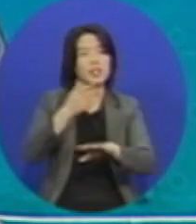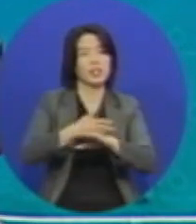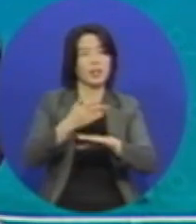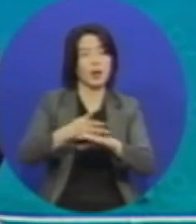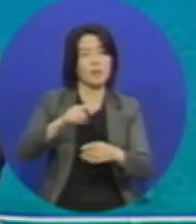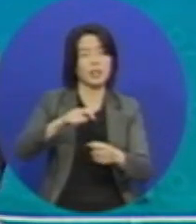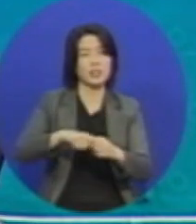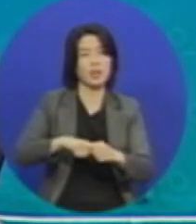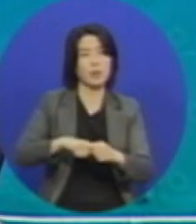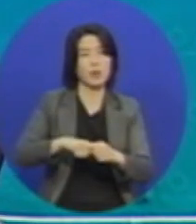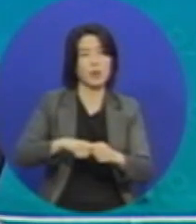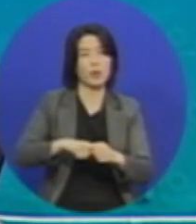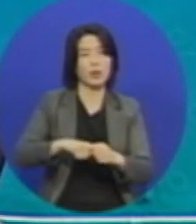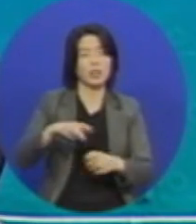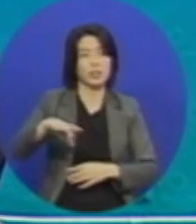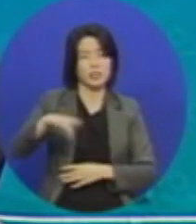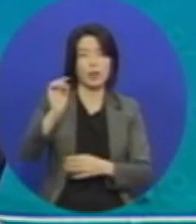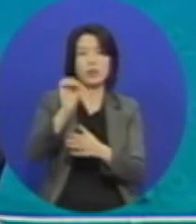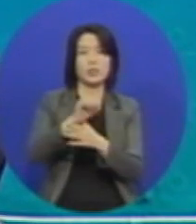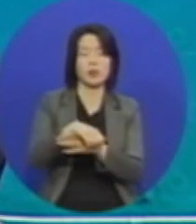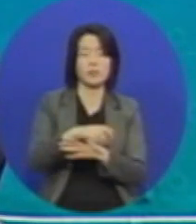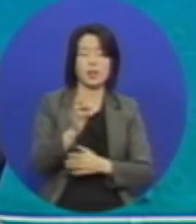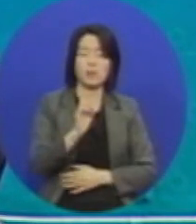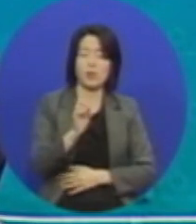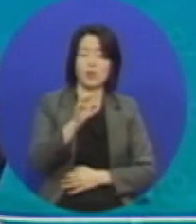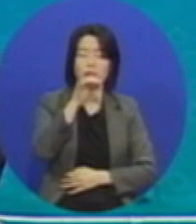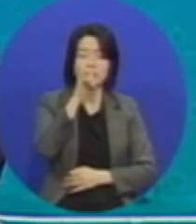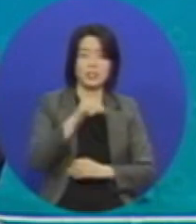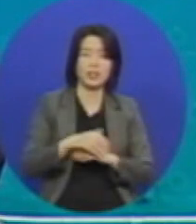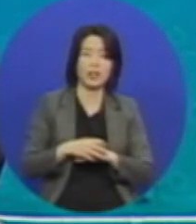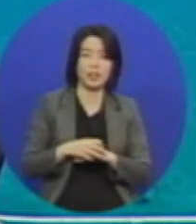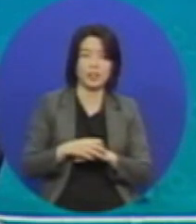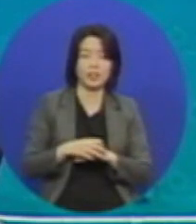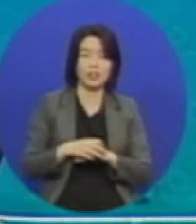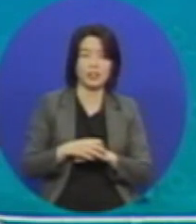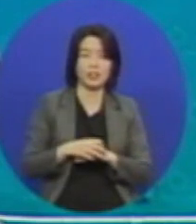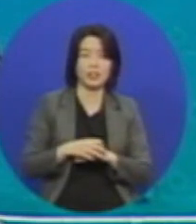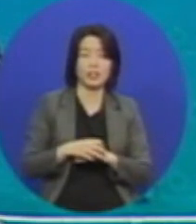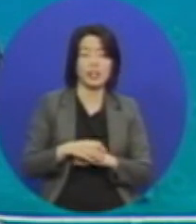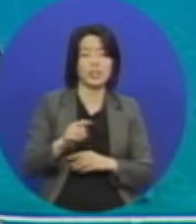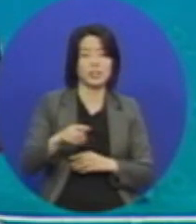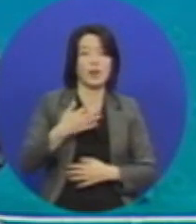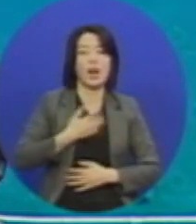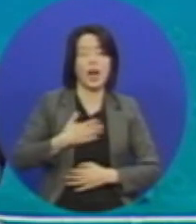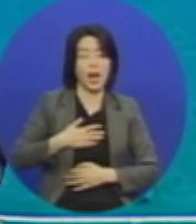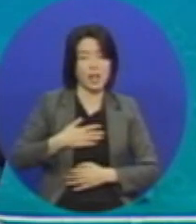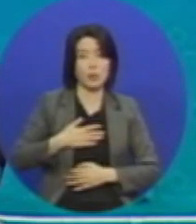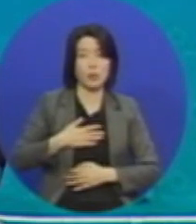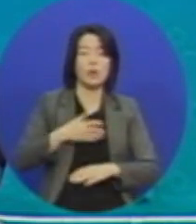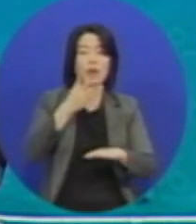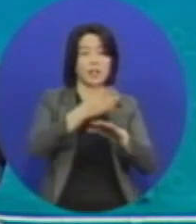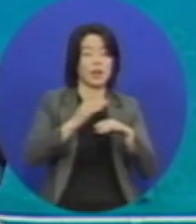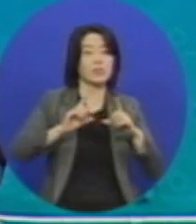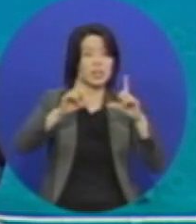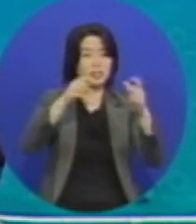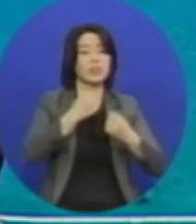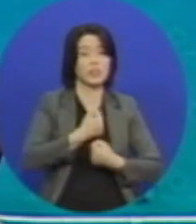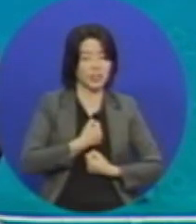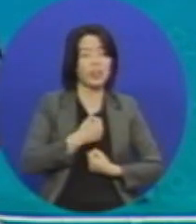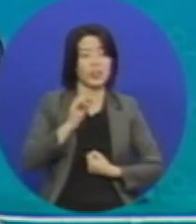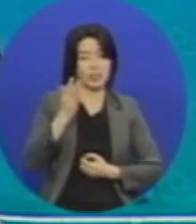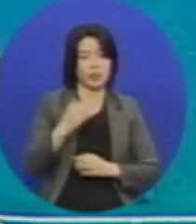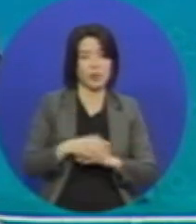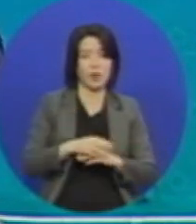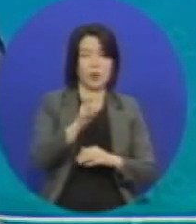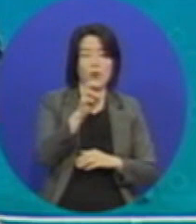제목으로 올려드릴 첫 열매들은 무엇인가 그것은 알고 감사절을 지켜야 되잖아요 맥주 감사